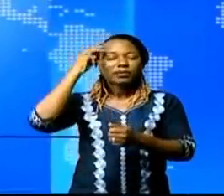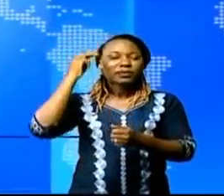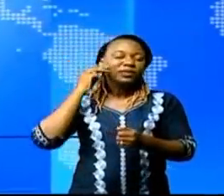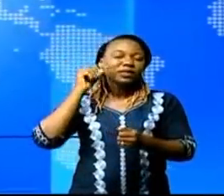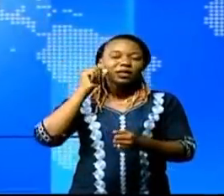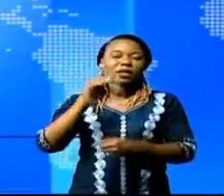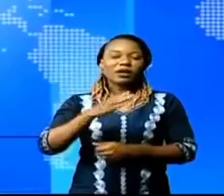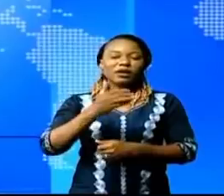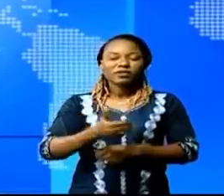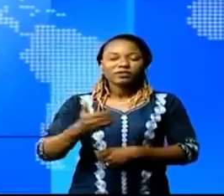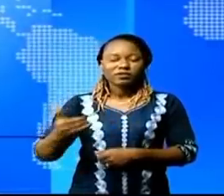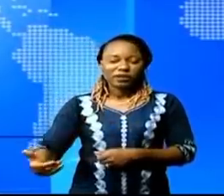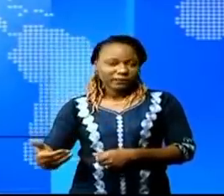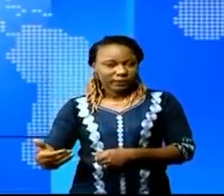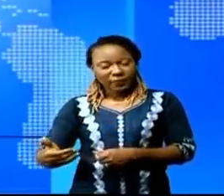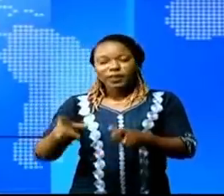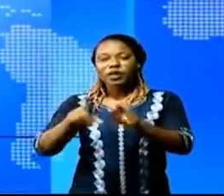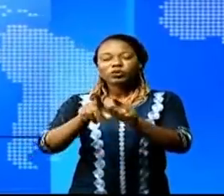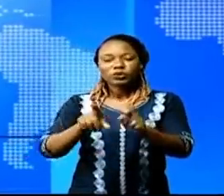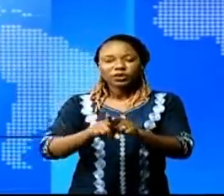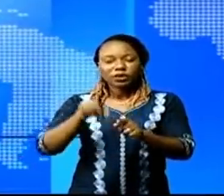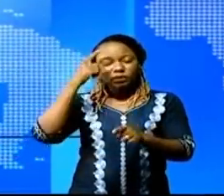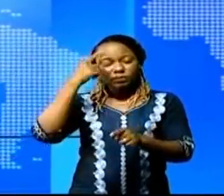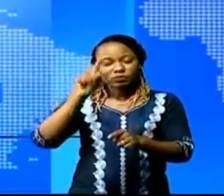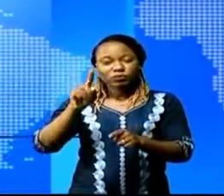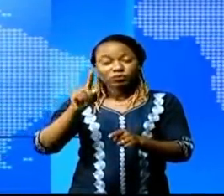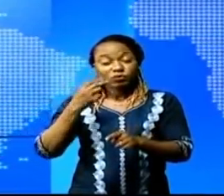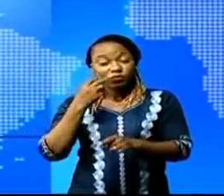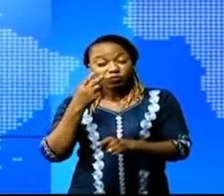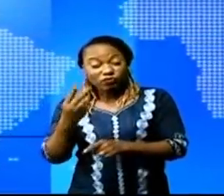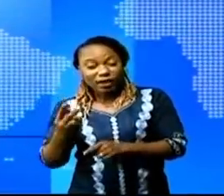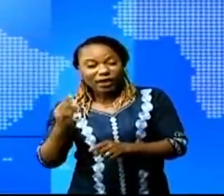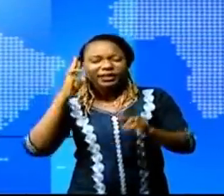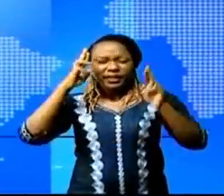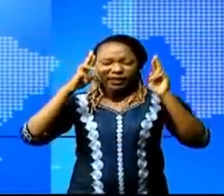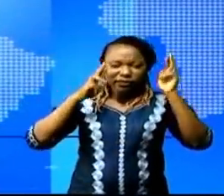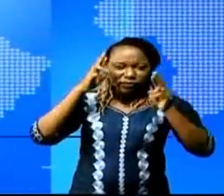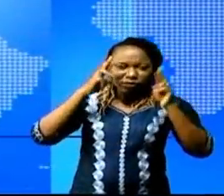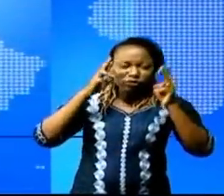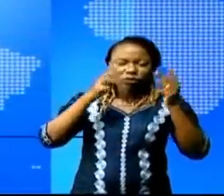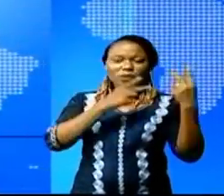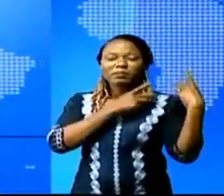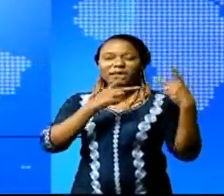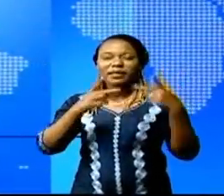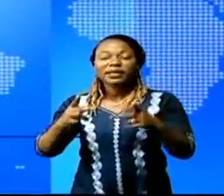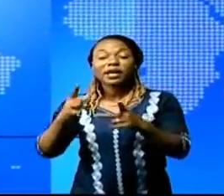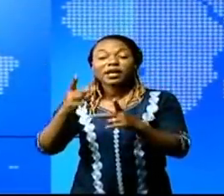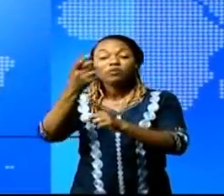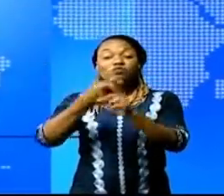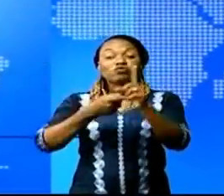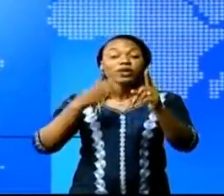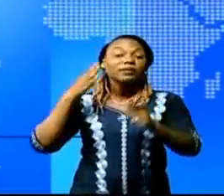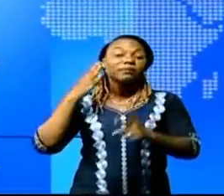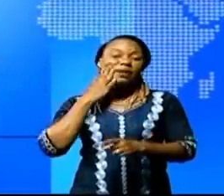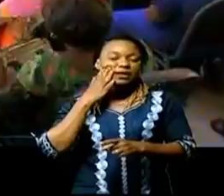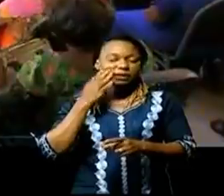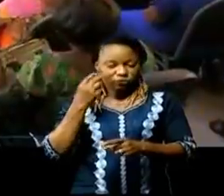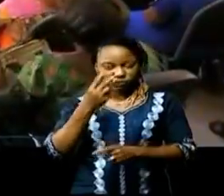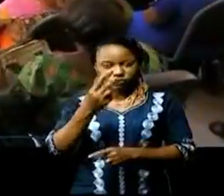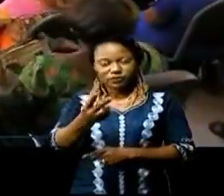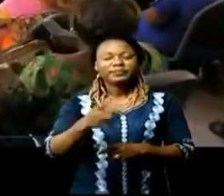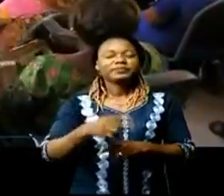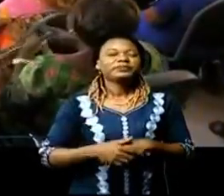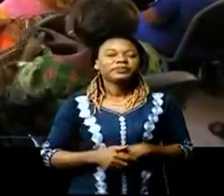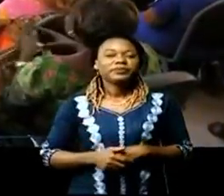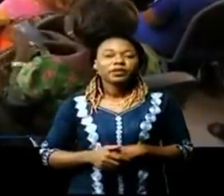Familles, Gisèle Ndayalou-Seba, pour orienter de réflexion durant tout ce mois. Reportage. Tout